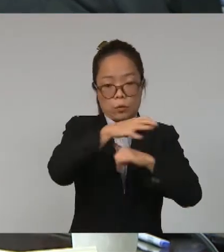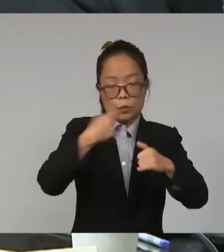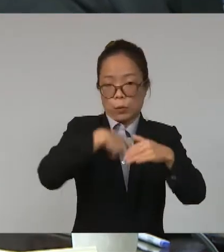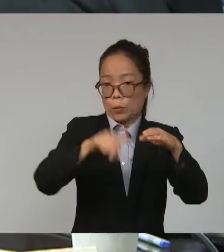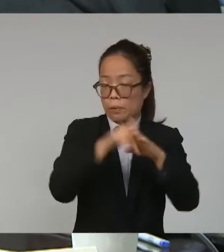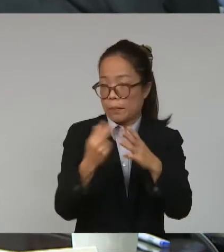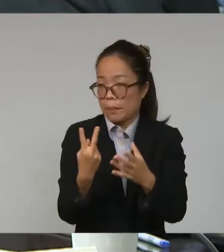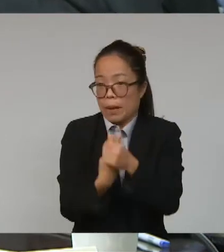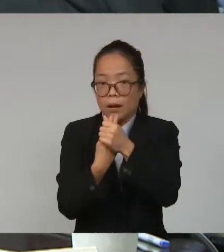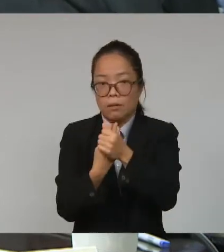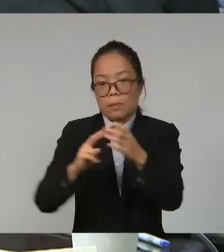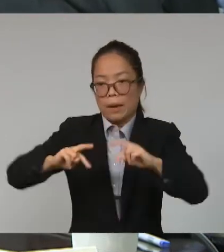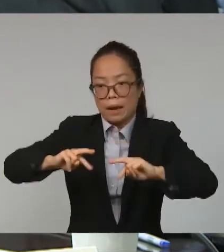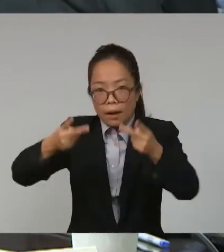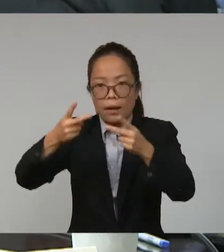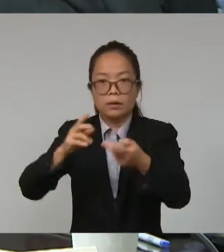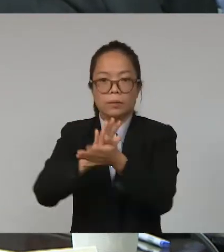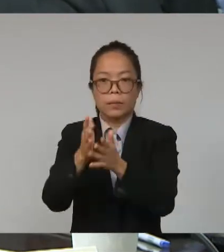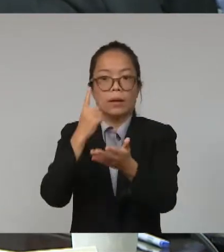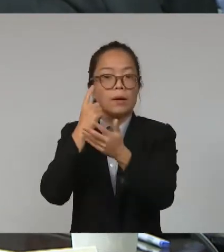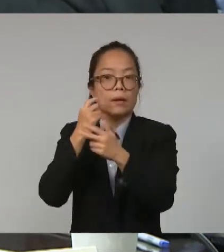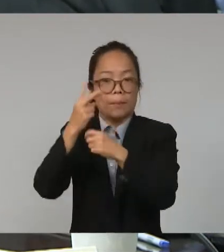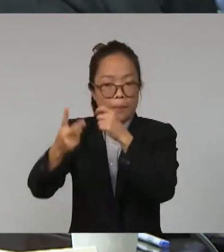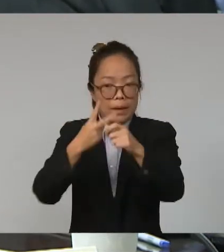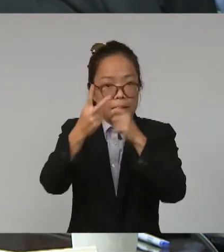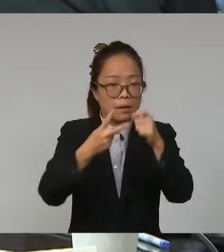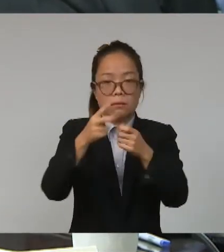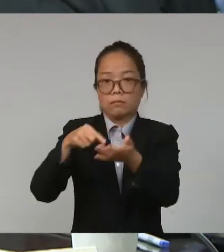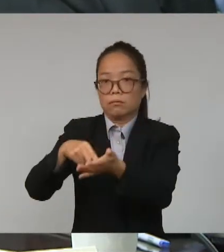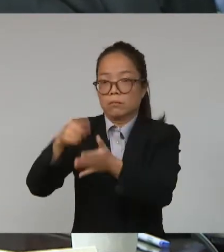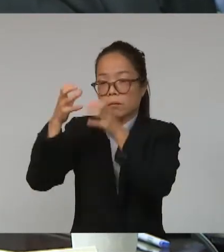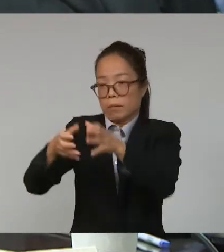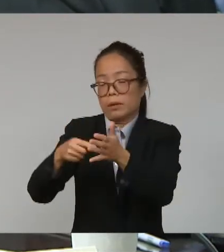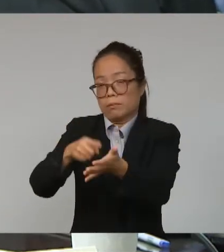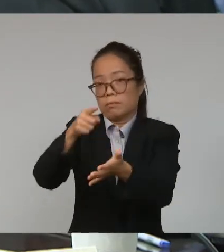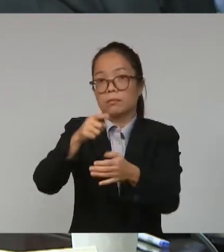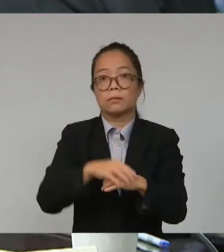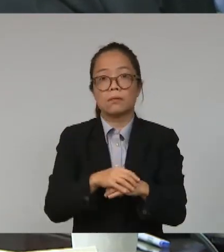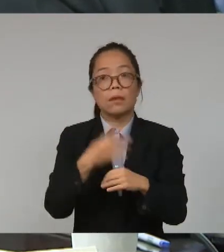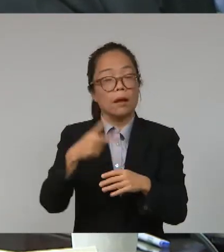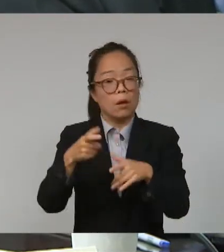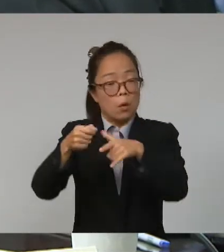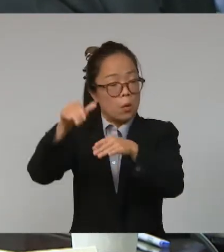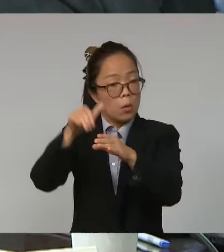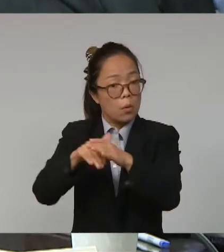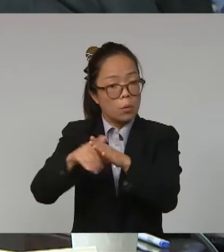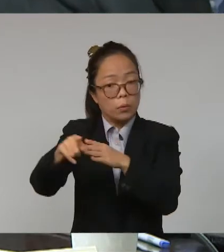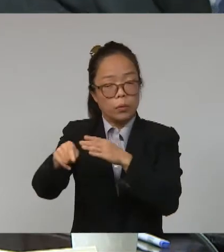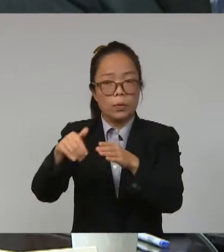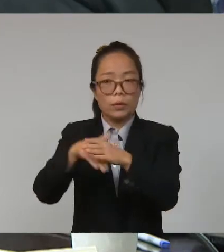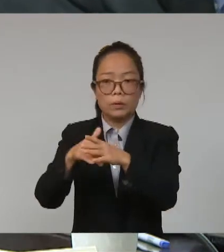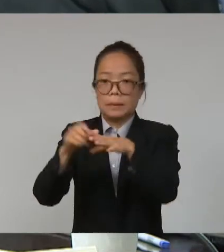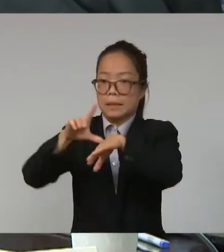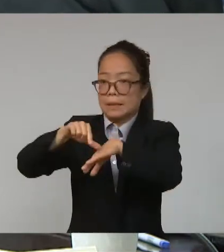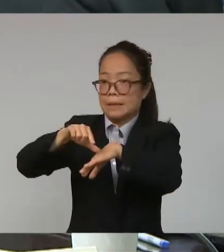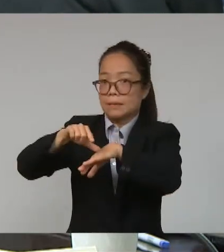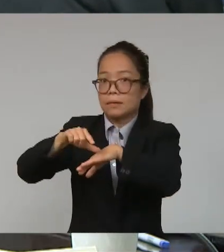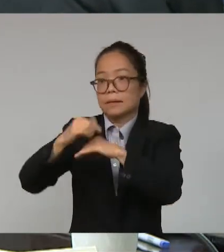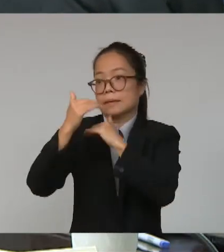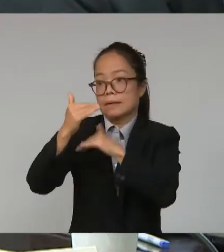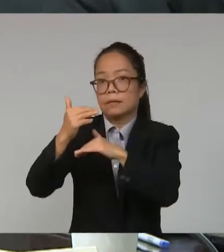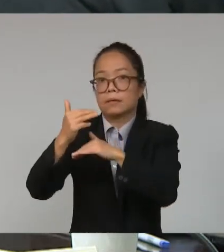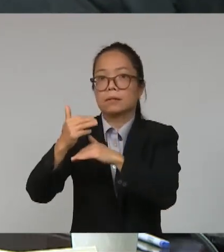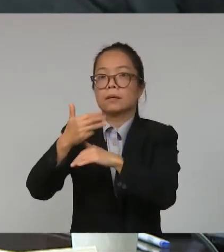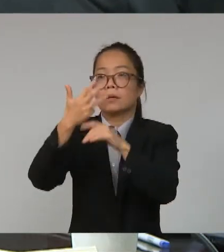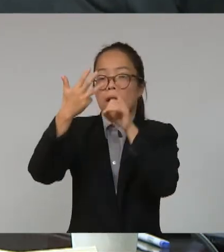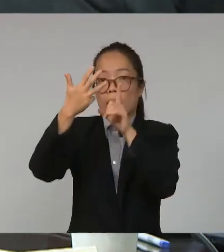办修改成为每2年举办一次，并且将公投的投票时间限制在